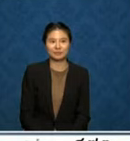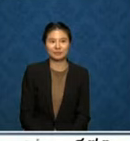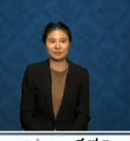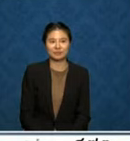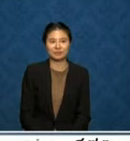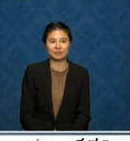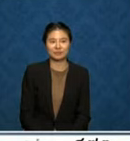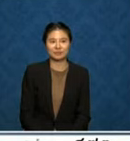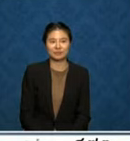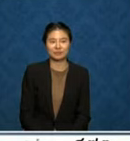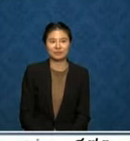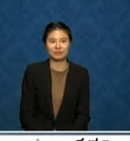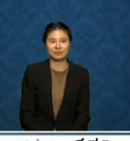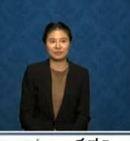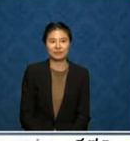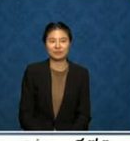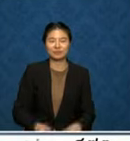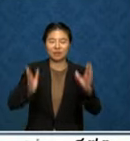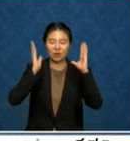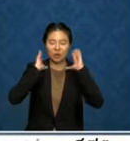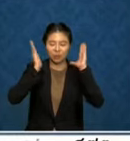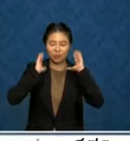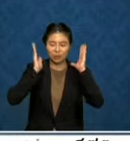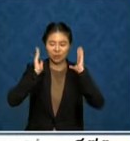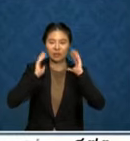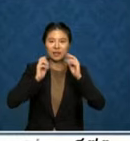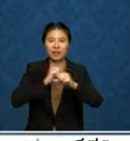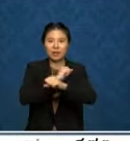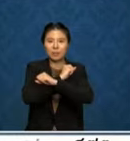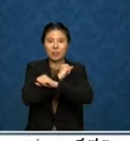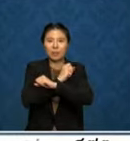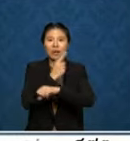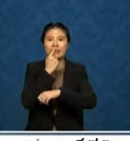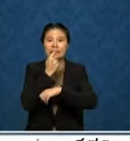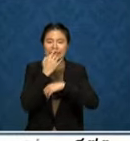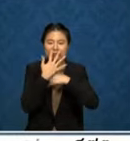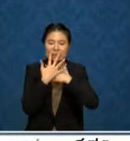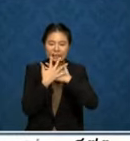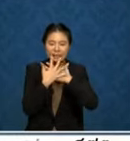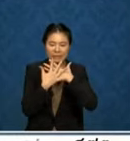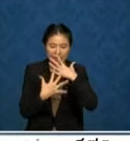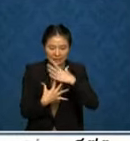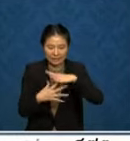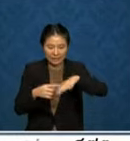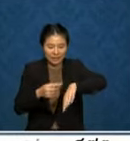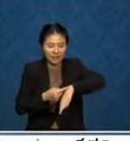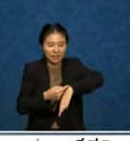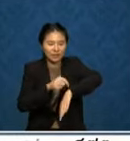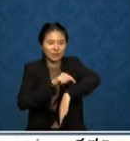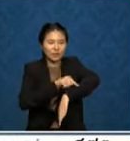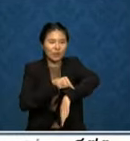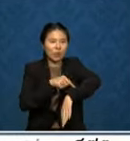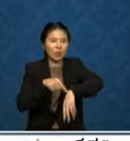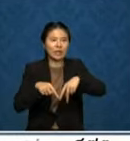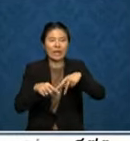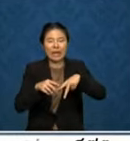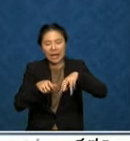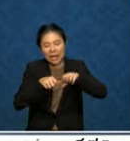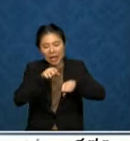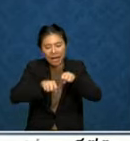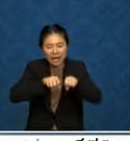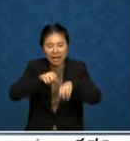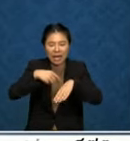ฮะอันนี้ก็เป็นเนี่ยโฆษณาเส้นเลือดขอดนะฮะมียาวิเศษสามารถรักษาได้นะในทาง